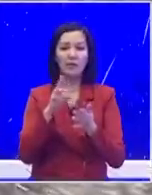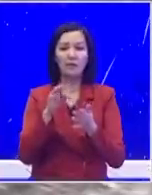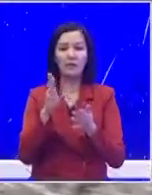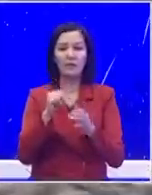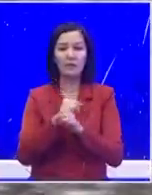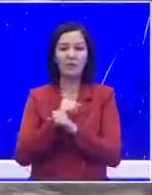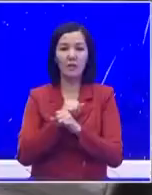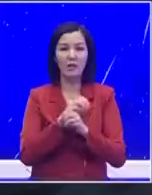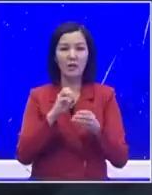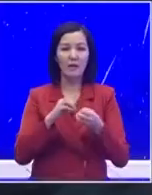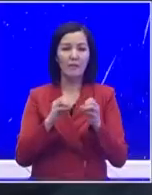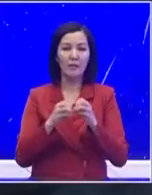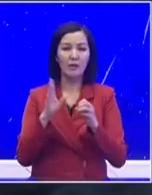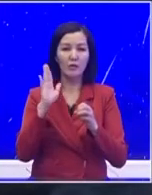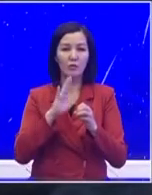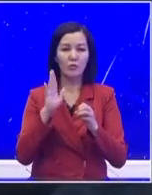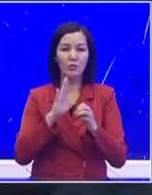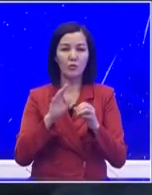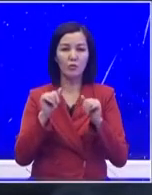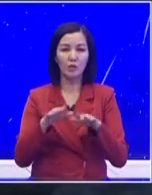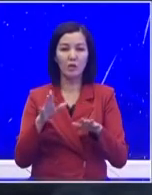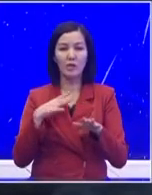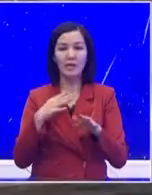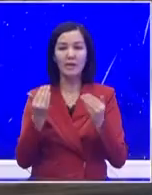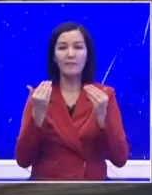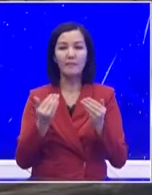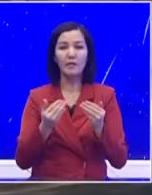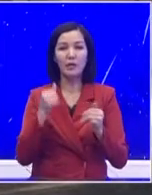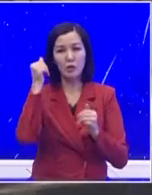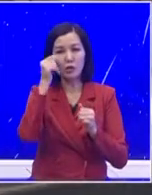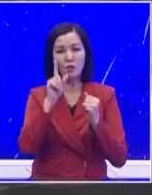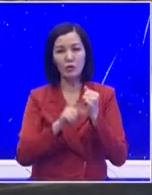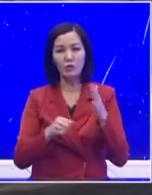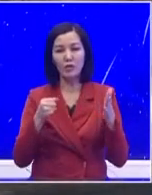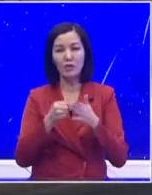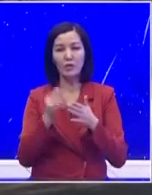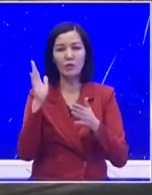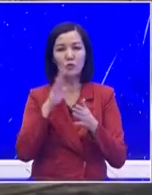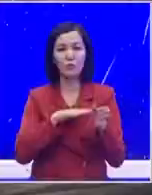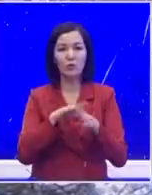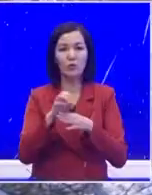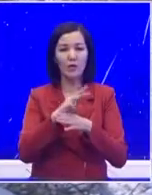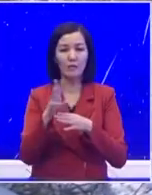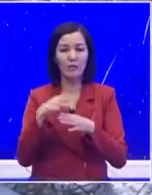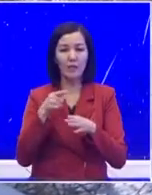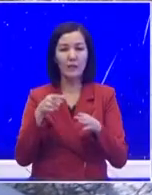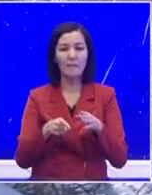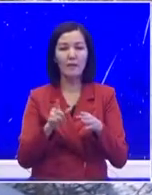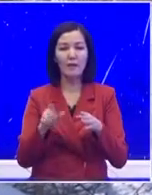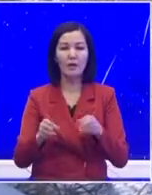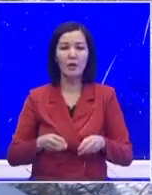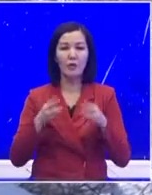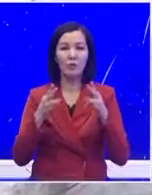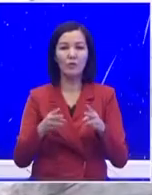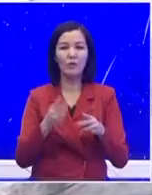көптен бері күрмеу шешілмей жүрген мәселесі оң шешімін таппақ. Жыл соңына дейін ауызсумен толық қамтылады. Мұнан бөлек тұрғындар үшін қауіп